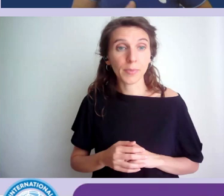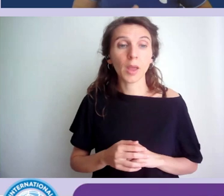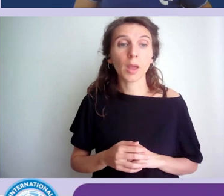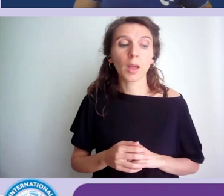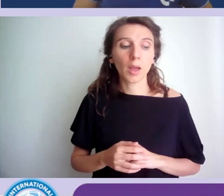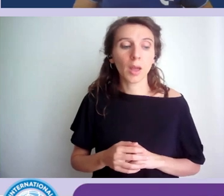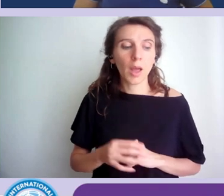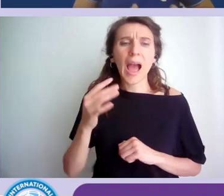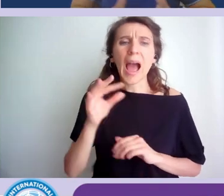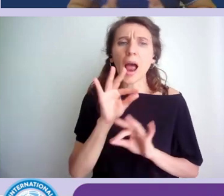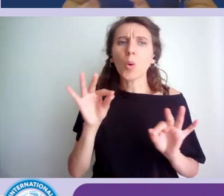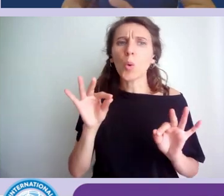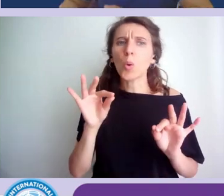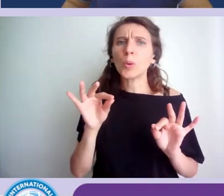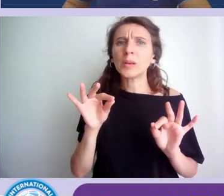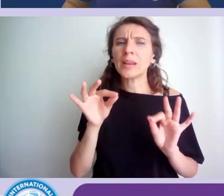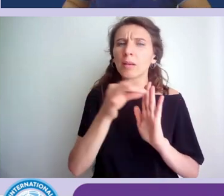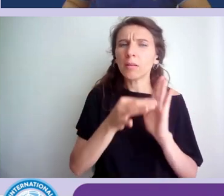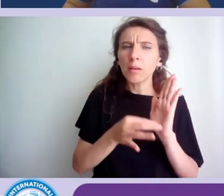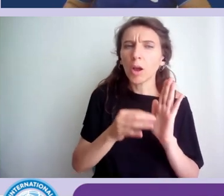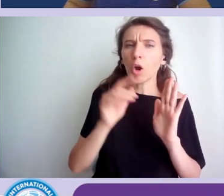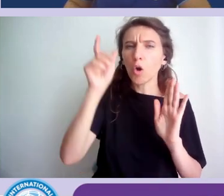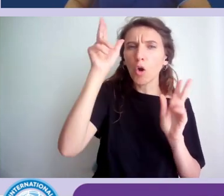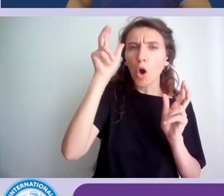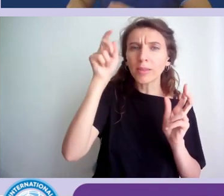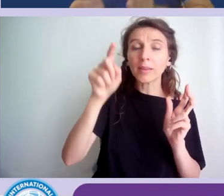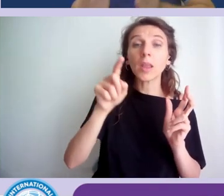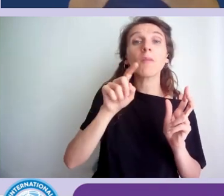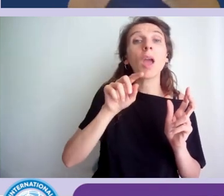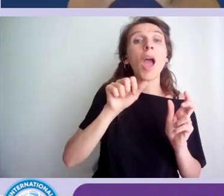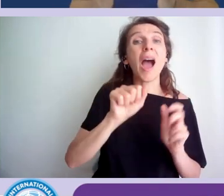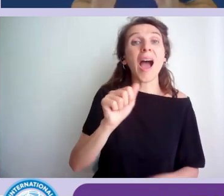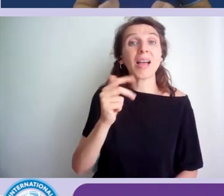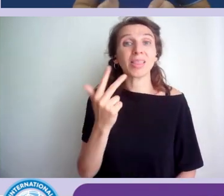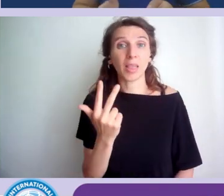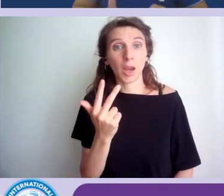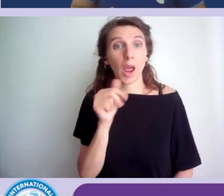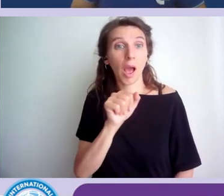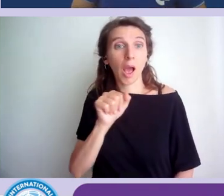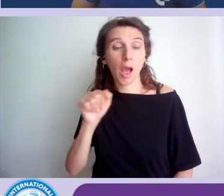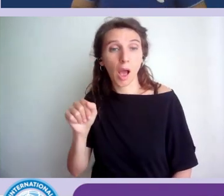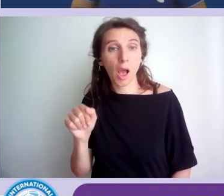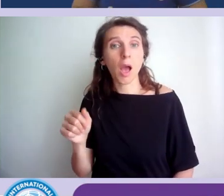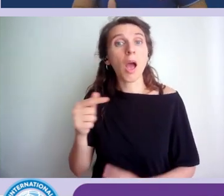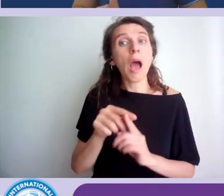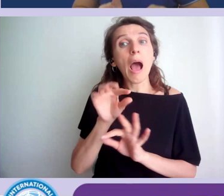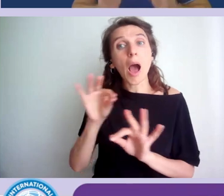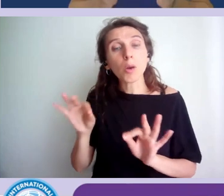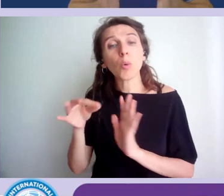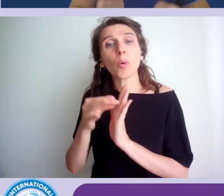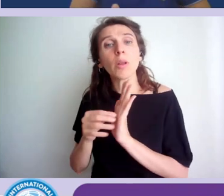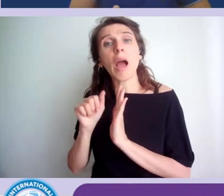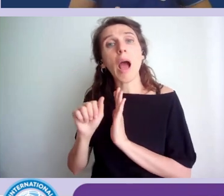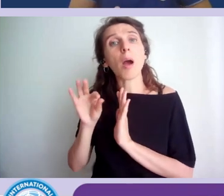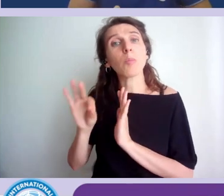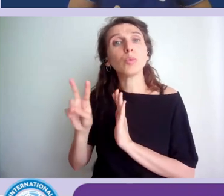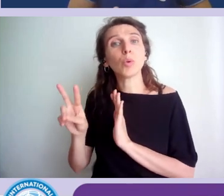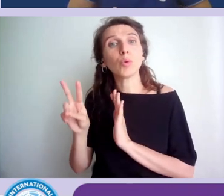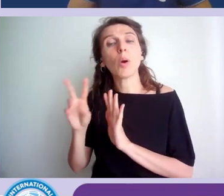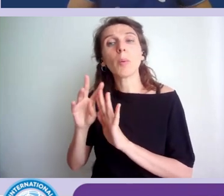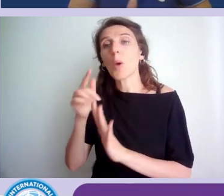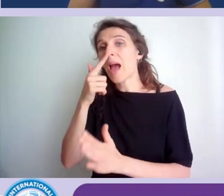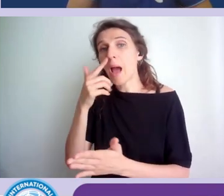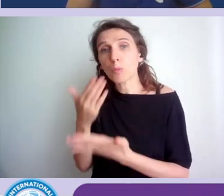cognitivi sono tripl a altri sono stati inseriti con le Vuc 2.2 legati proprio all'autenticazione